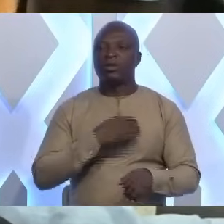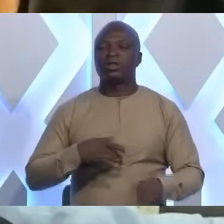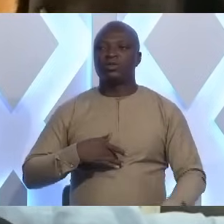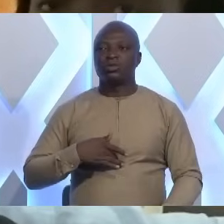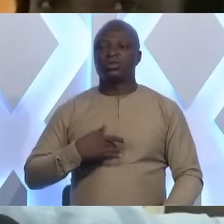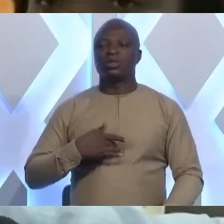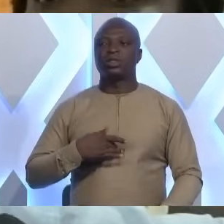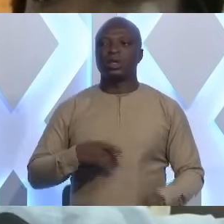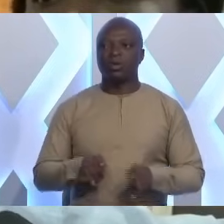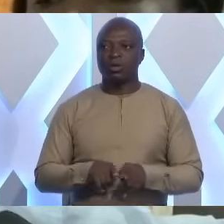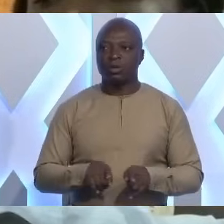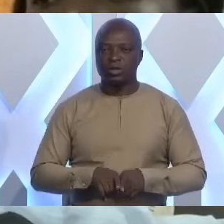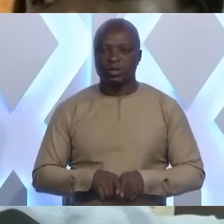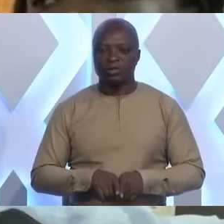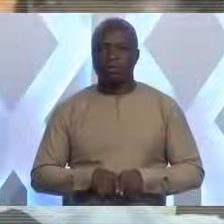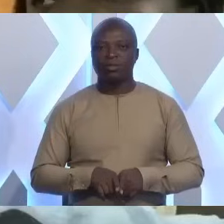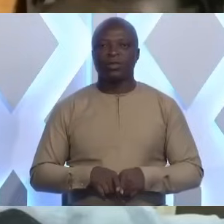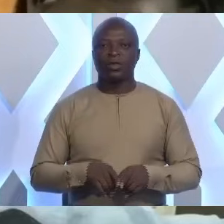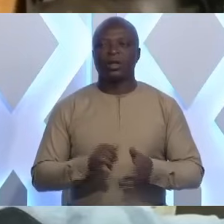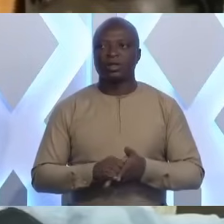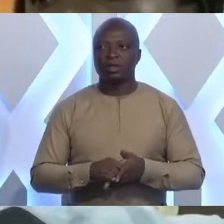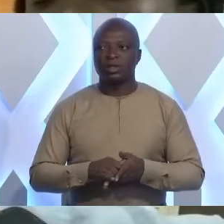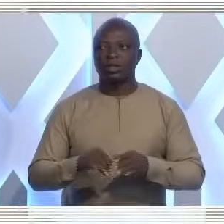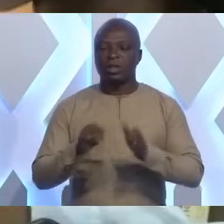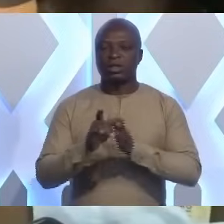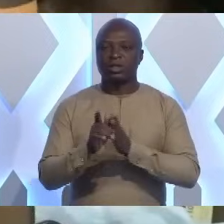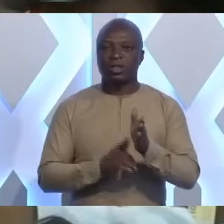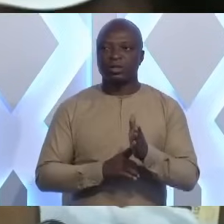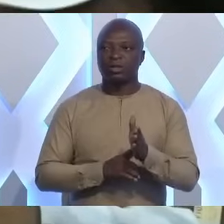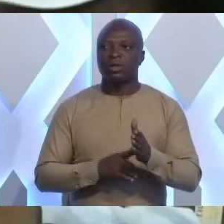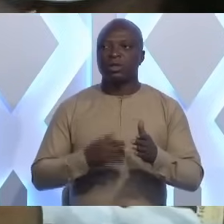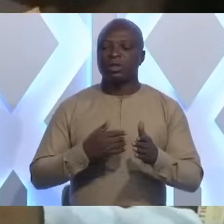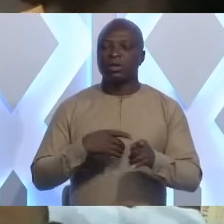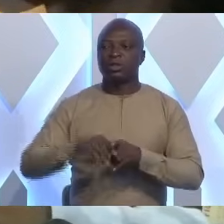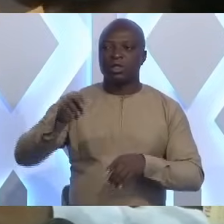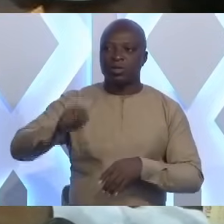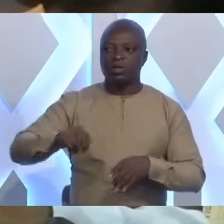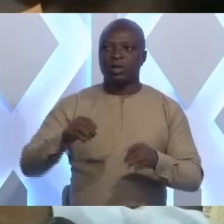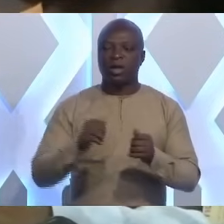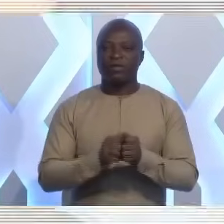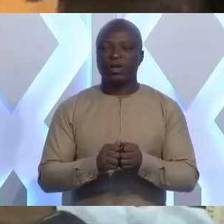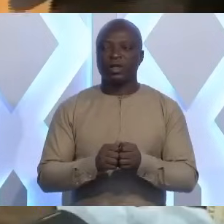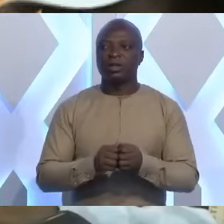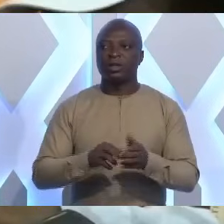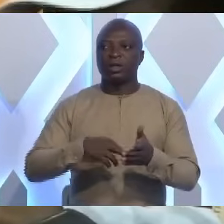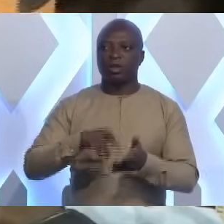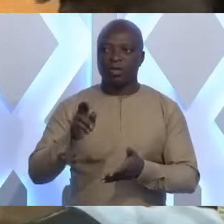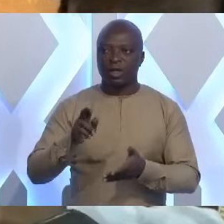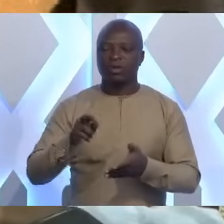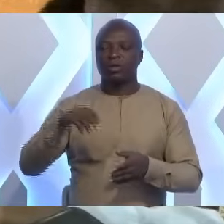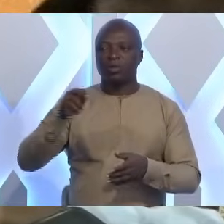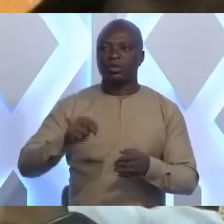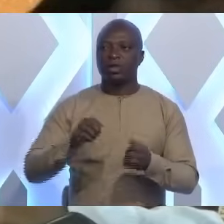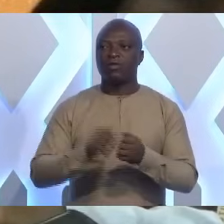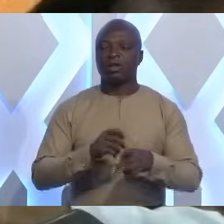du gouvernement la ratification de cette convention. Il y a des besoins en matière de rémunération, des besoins en matière